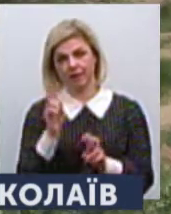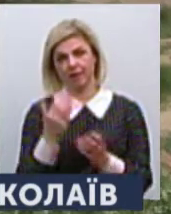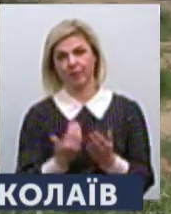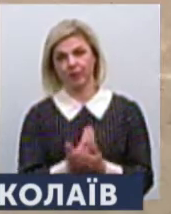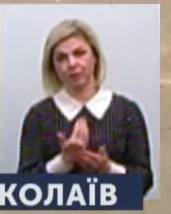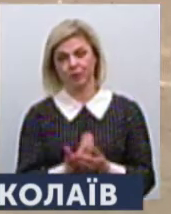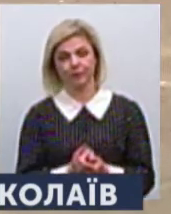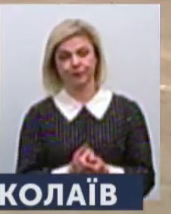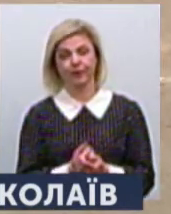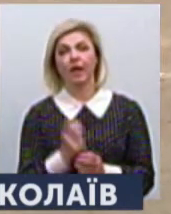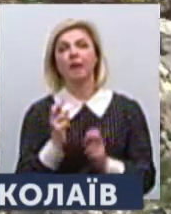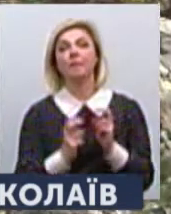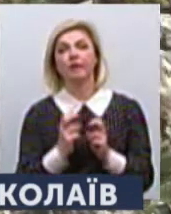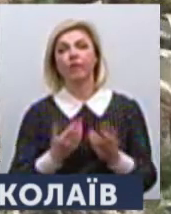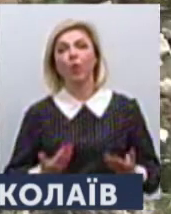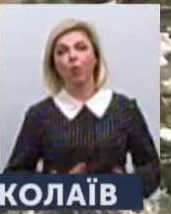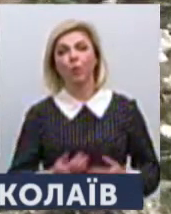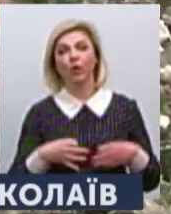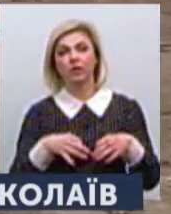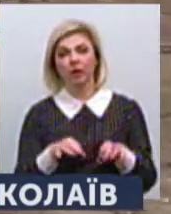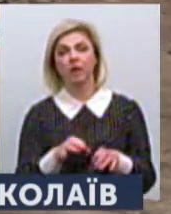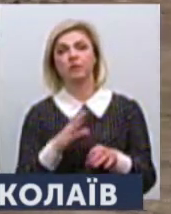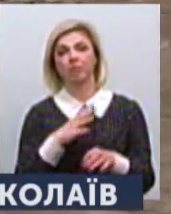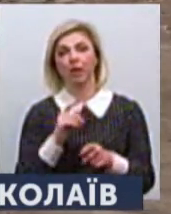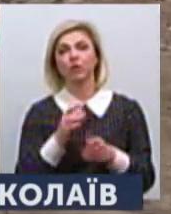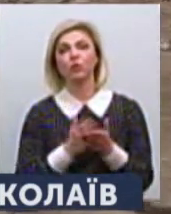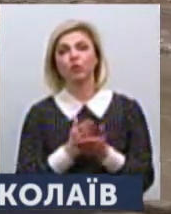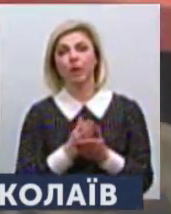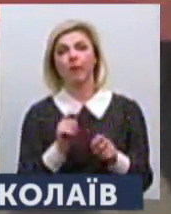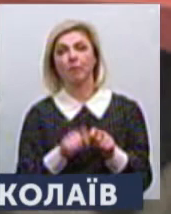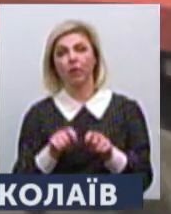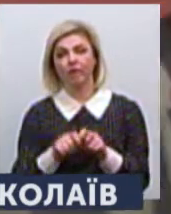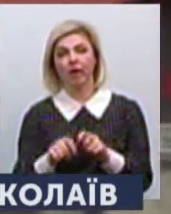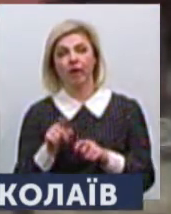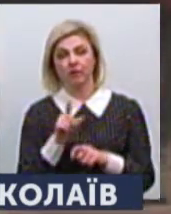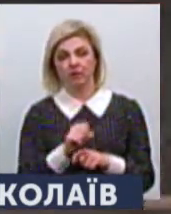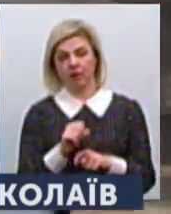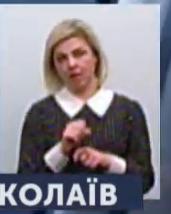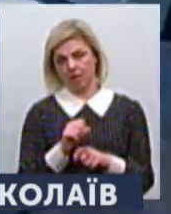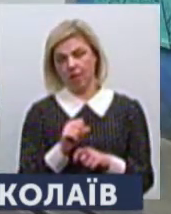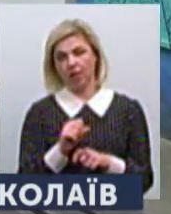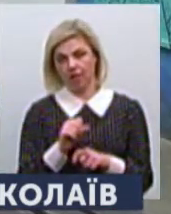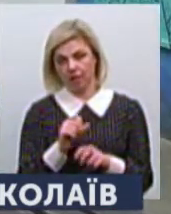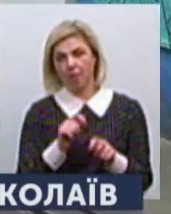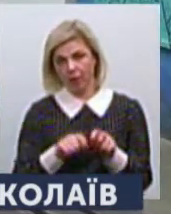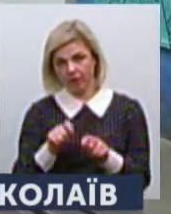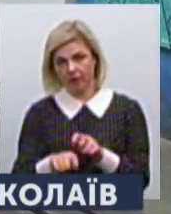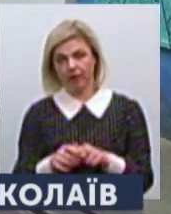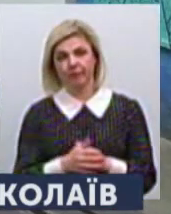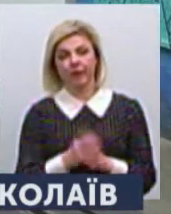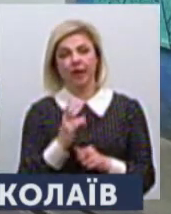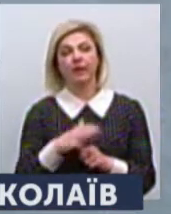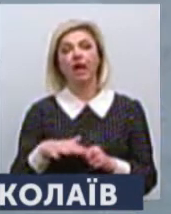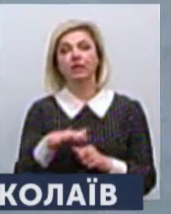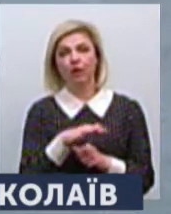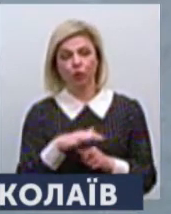На підприємстві «Миколаївкомунтранс» призначено службову перевірку через нещасний випадок на полігоні твердих побутових відходів. На території креативного